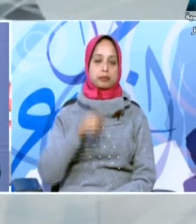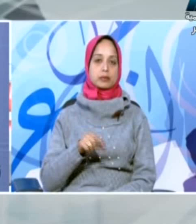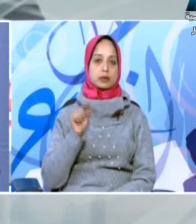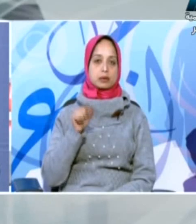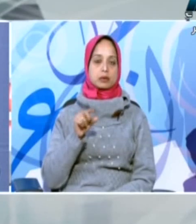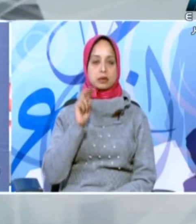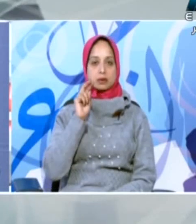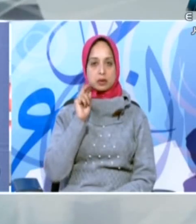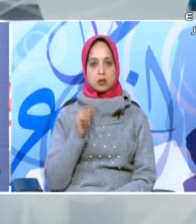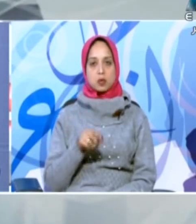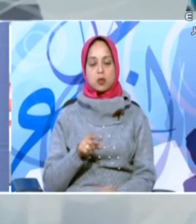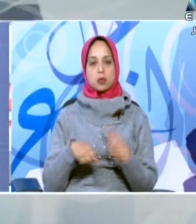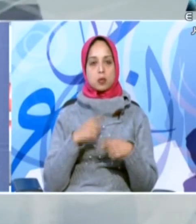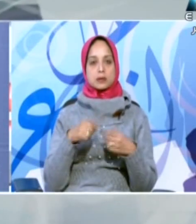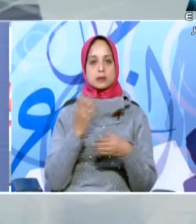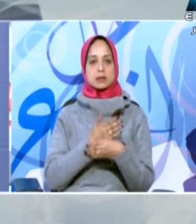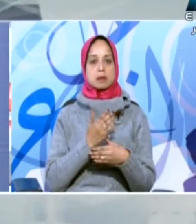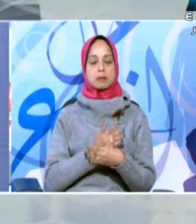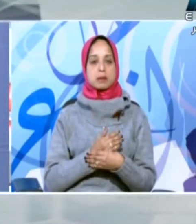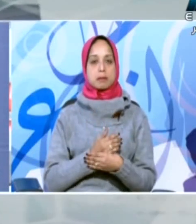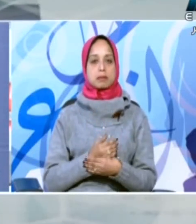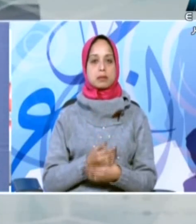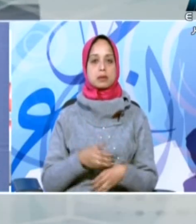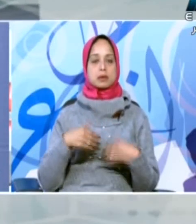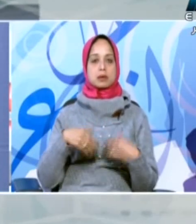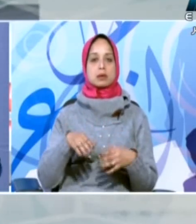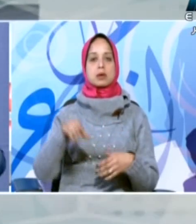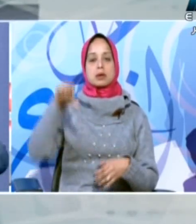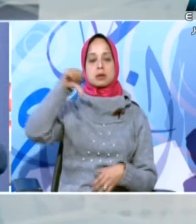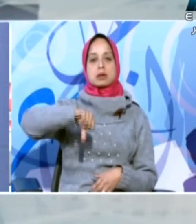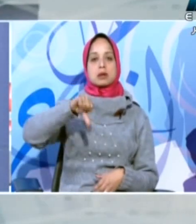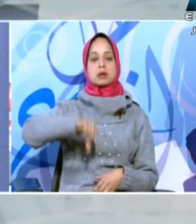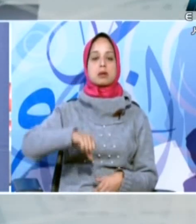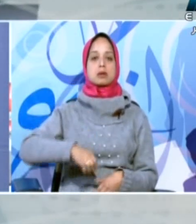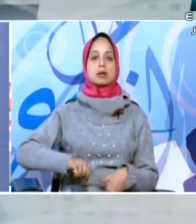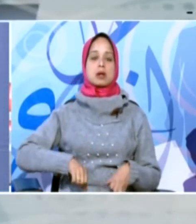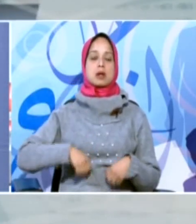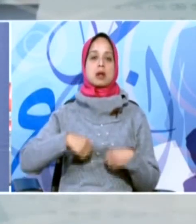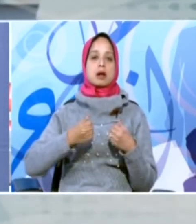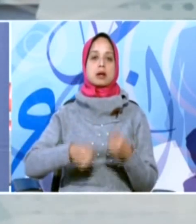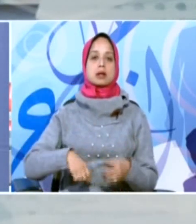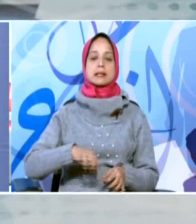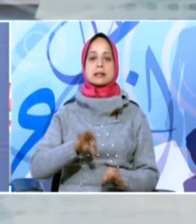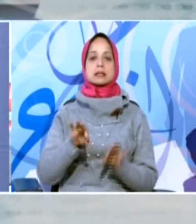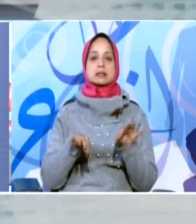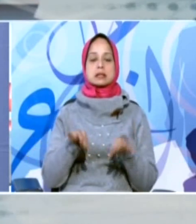أثبت أو فسر الاثنين تدهور الحياة السياسية في مصر عام